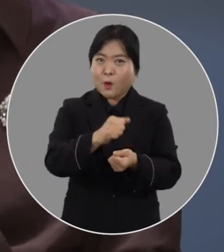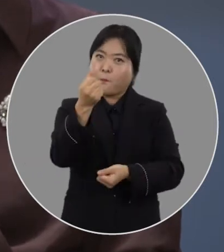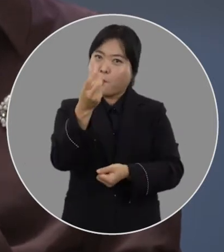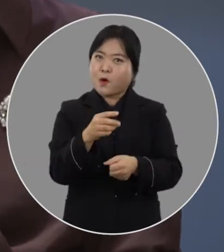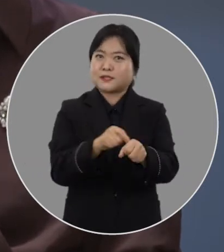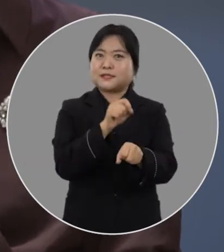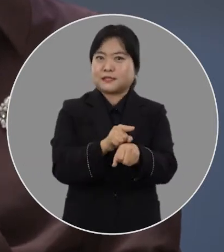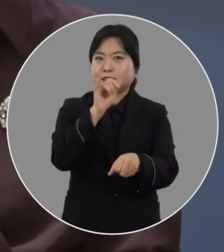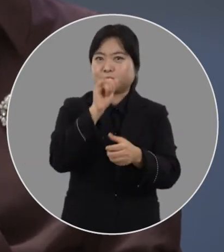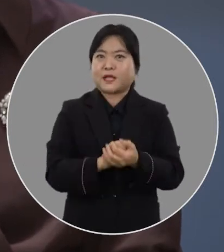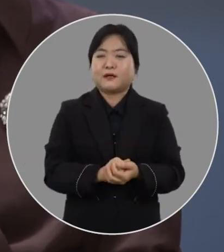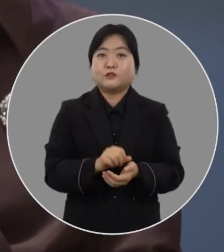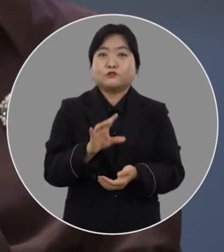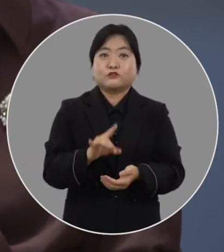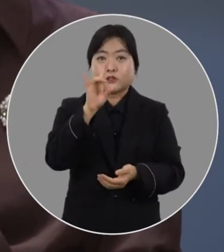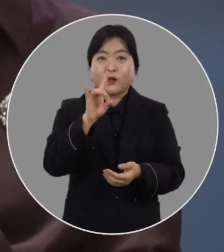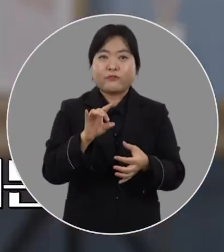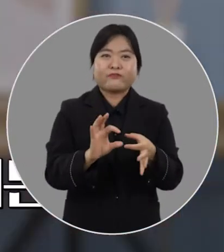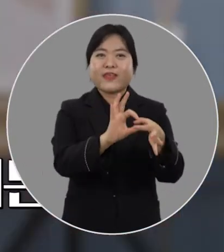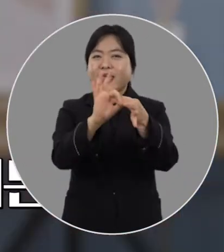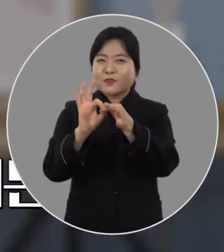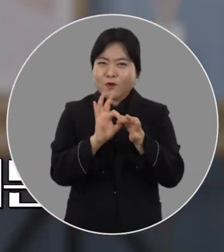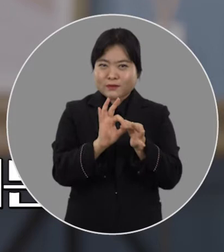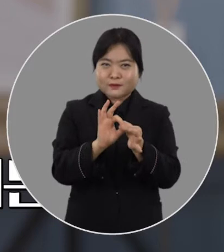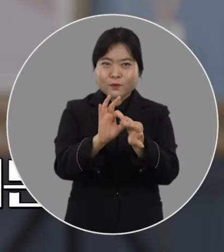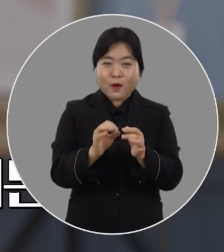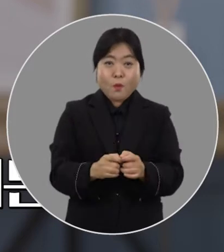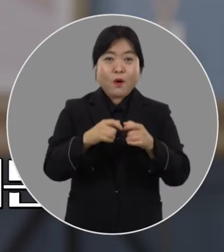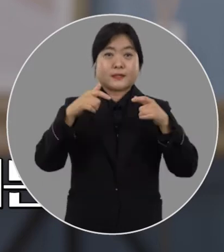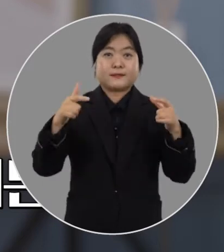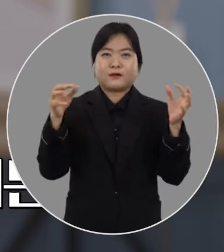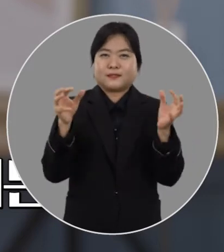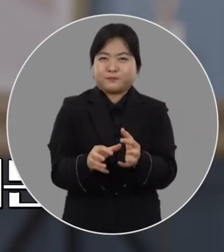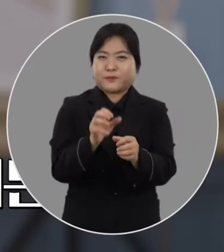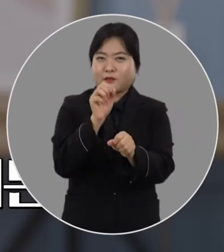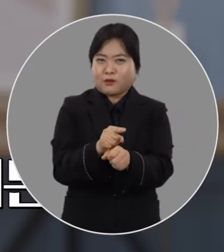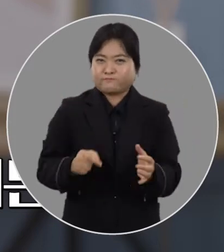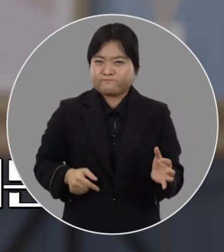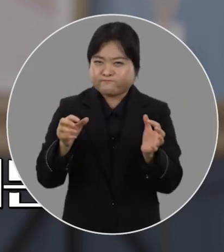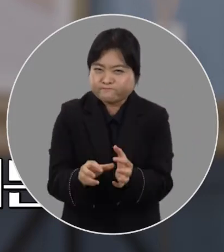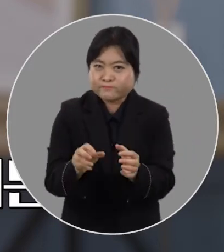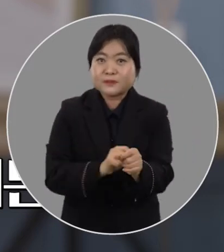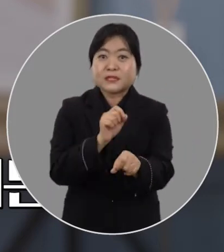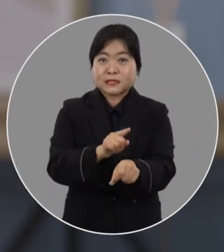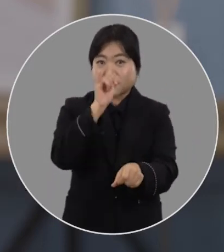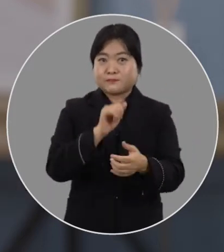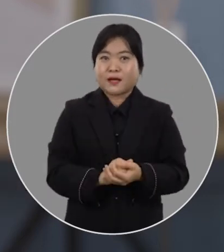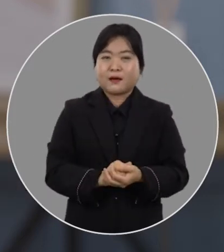전염은 몇 가지 특징을 지니는데요. 우선 네트워크를 통해 확대되어 집단성을 띈다는 특징이